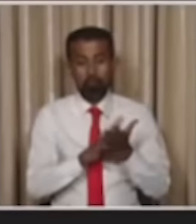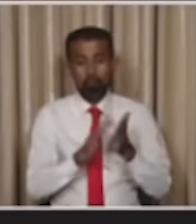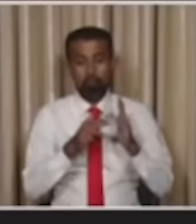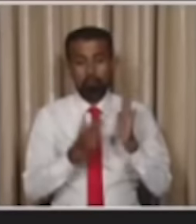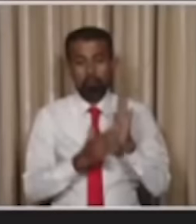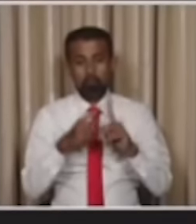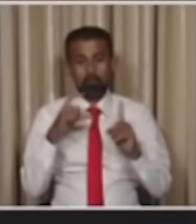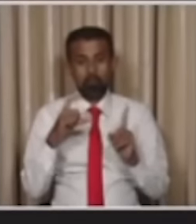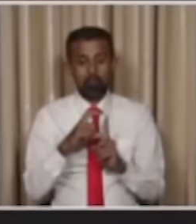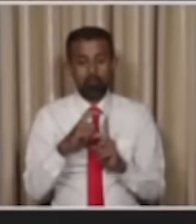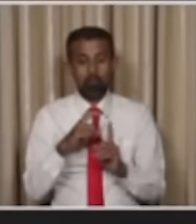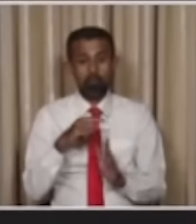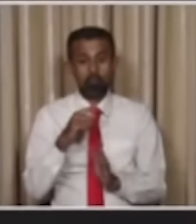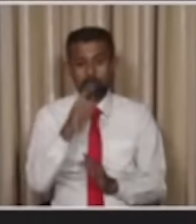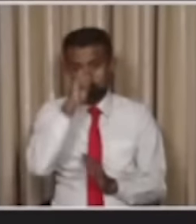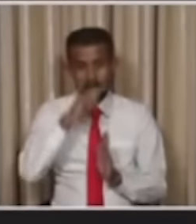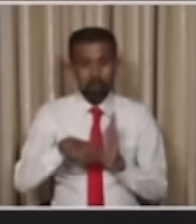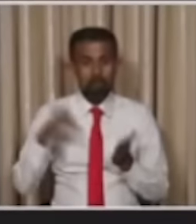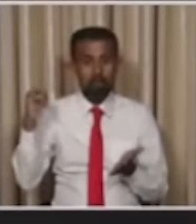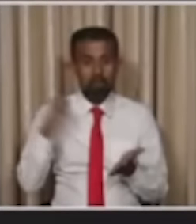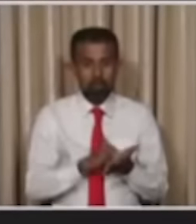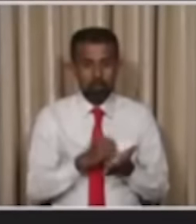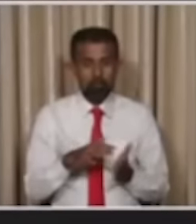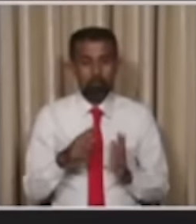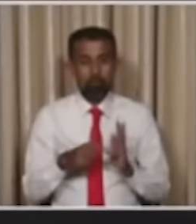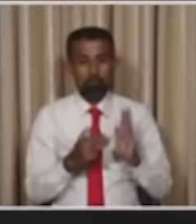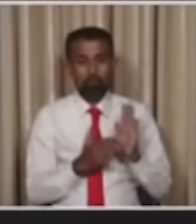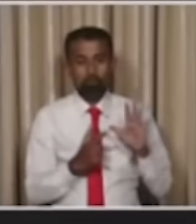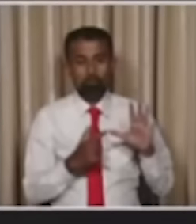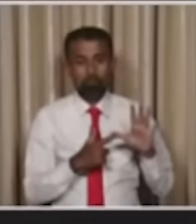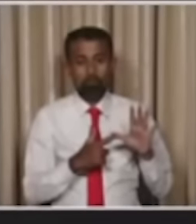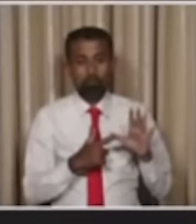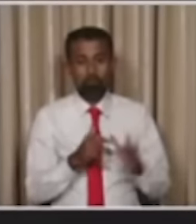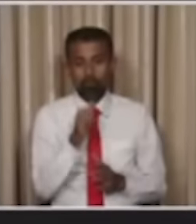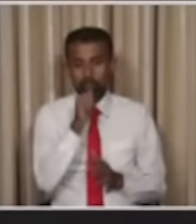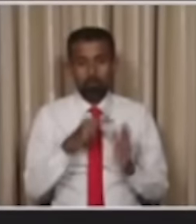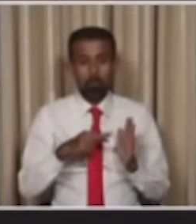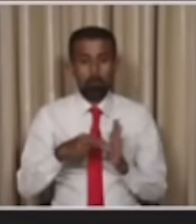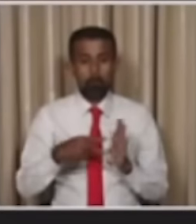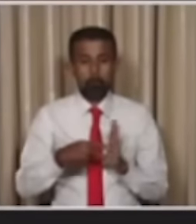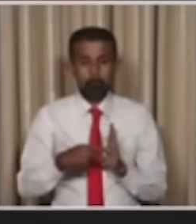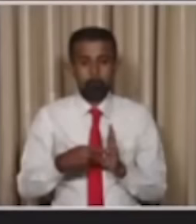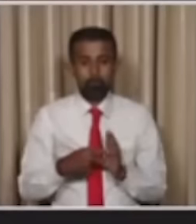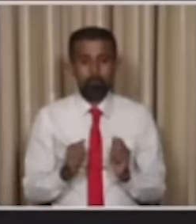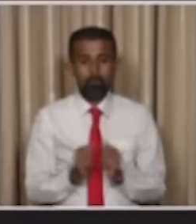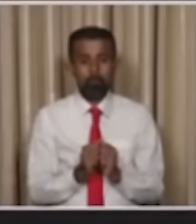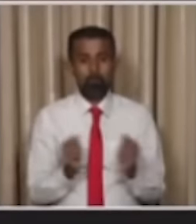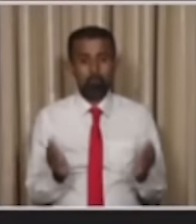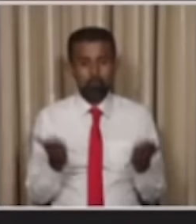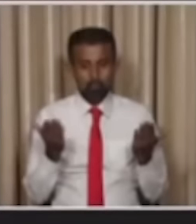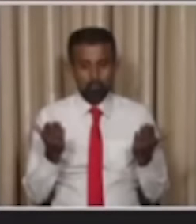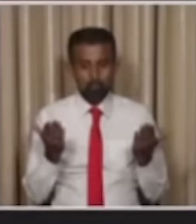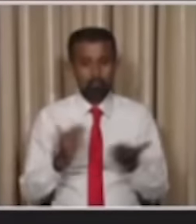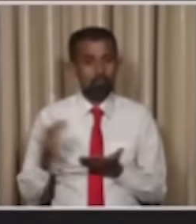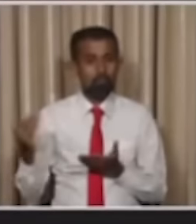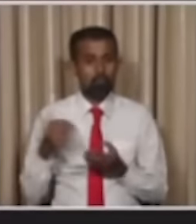මැතිතුමා ලංකාවට ඇවිල්ලා මේ උමාඔය බහුකාර්ය සංවර්ධන ව්‍යාපෘතිය ආරම්භ කරන්න